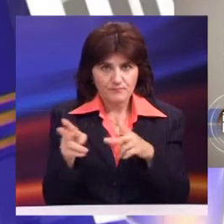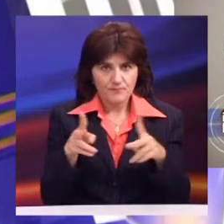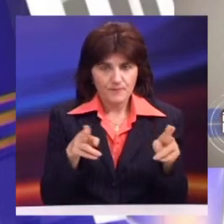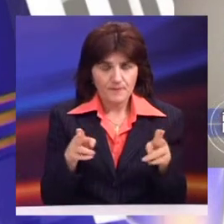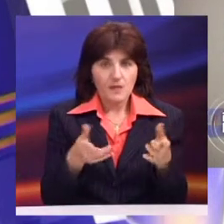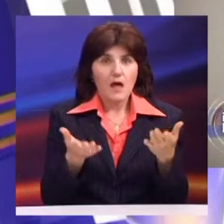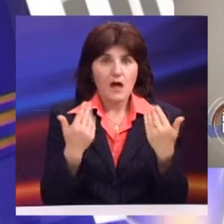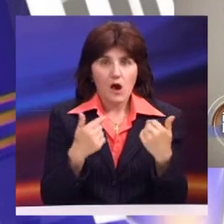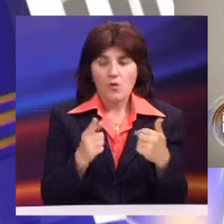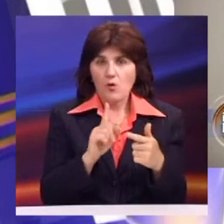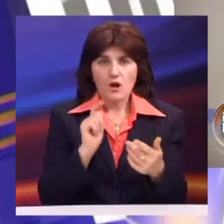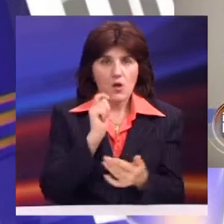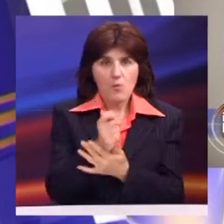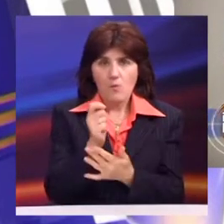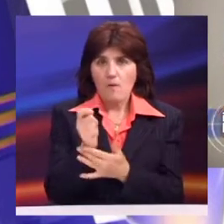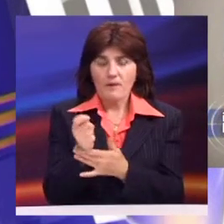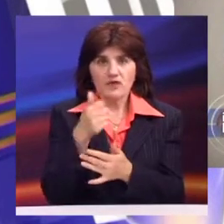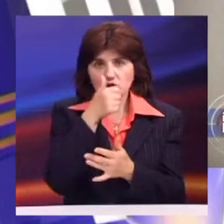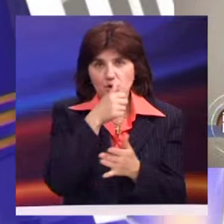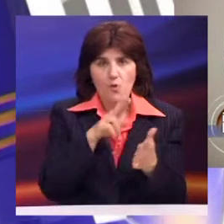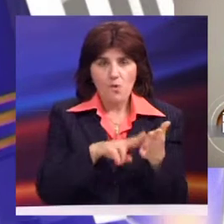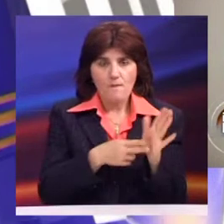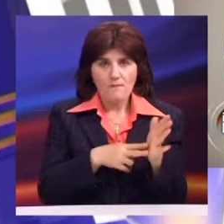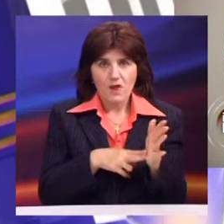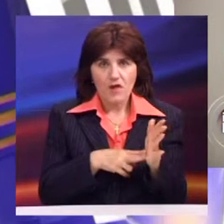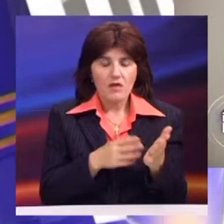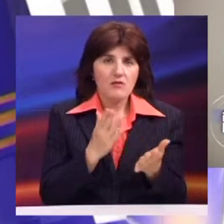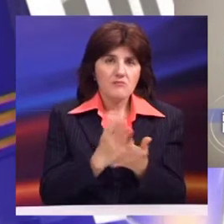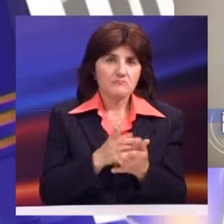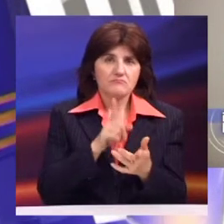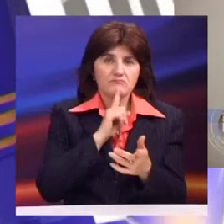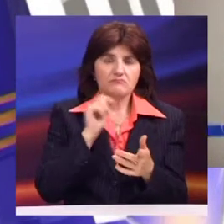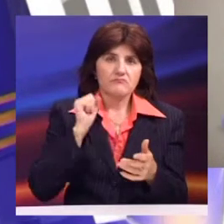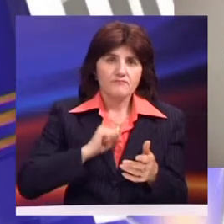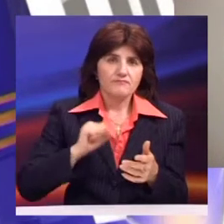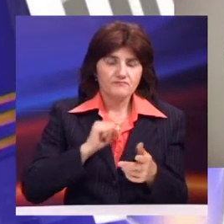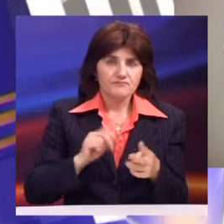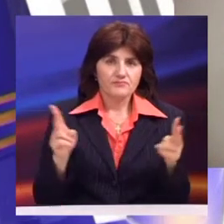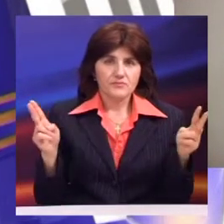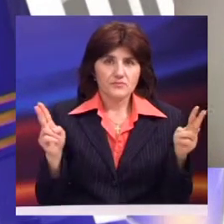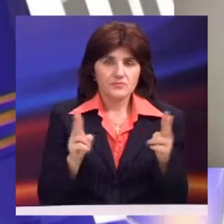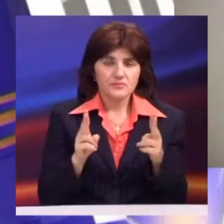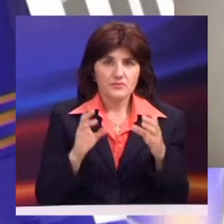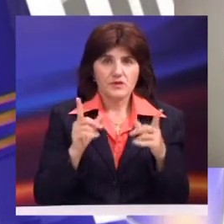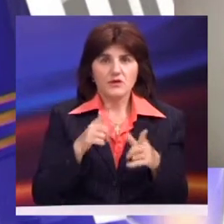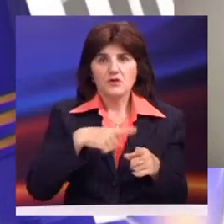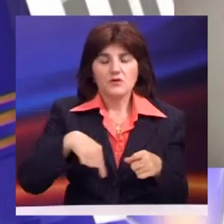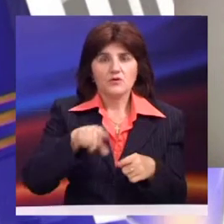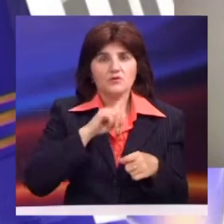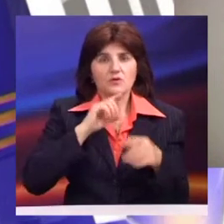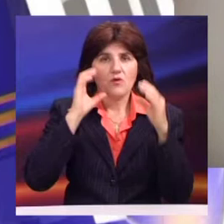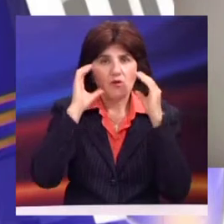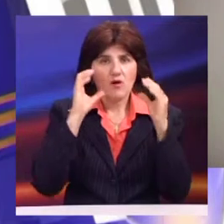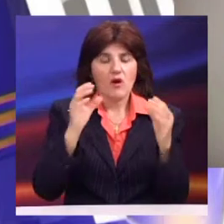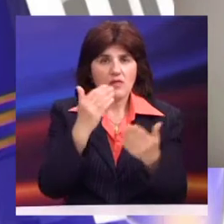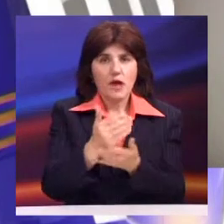ćemo sigurno, ako ne uplate to što je planirano, biti prinuđeni tako da će publika biti prinuđeni